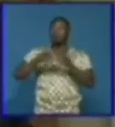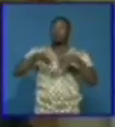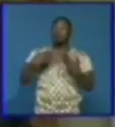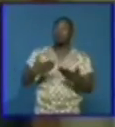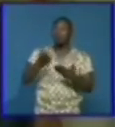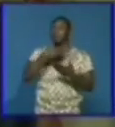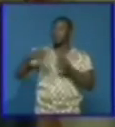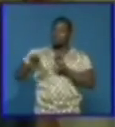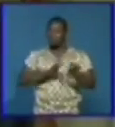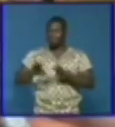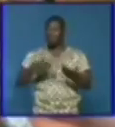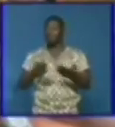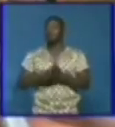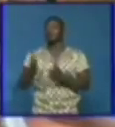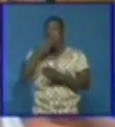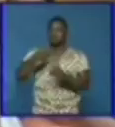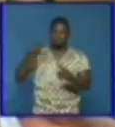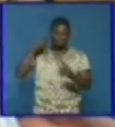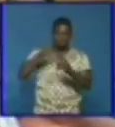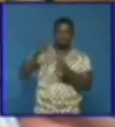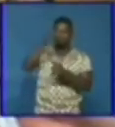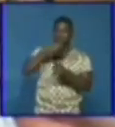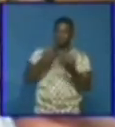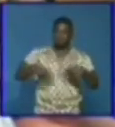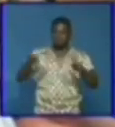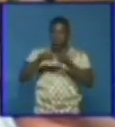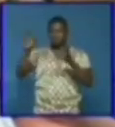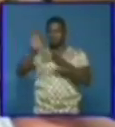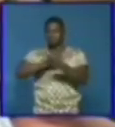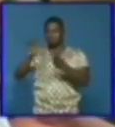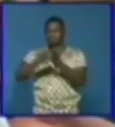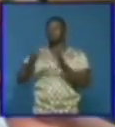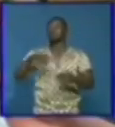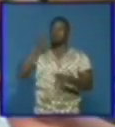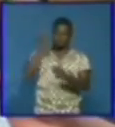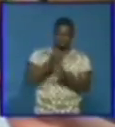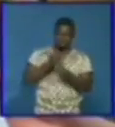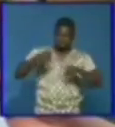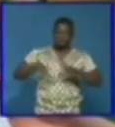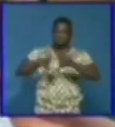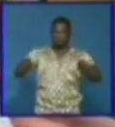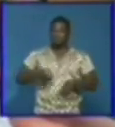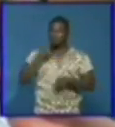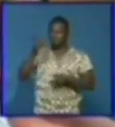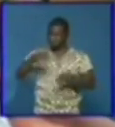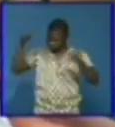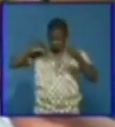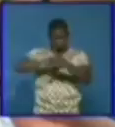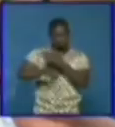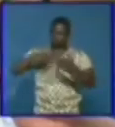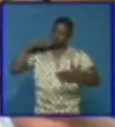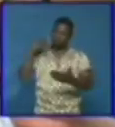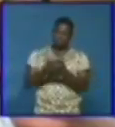de cette réunion, de cette formation, parce que les acteurs locaux doivent être fortement impliqués pour la réussite de ce que nous